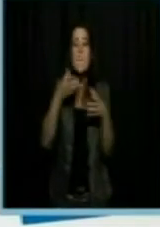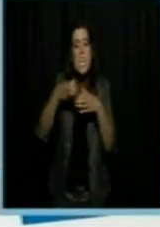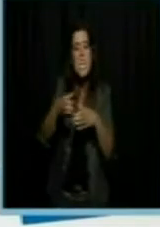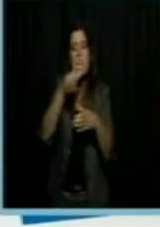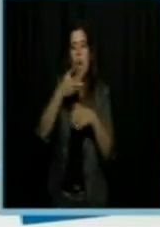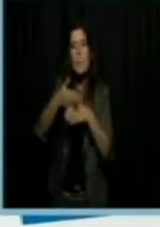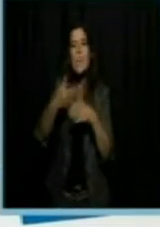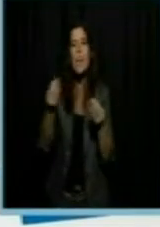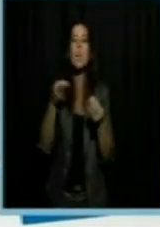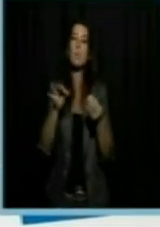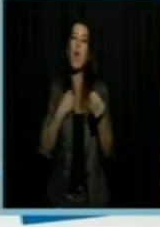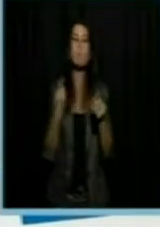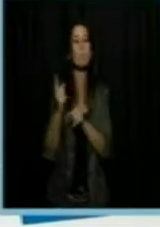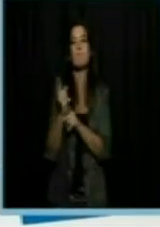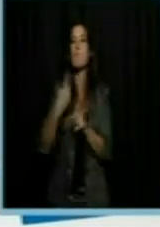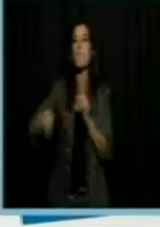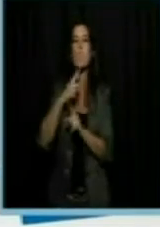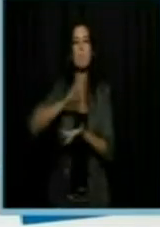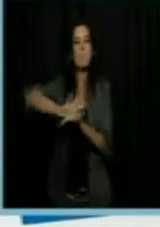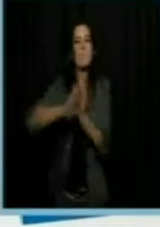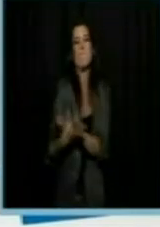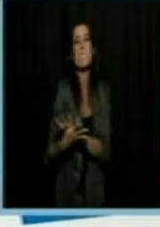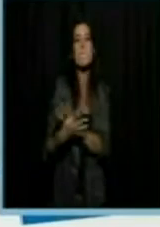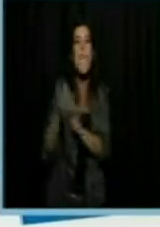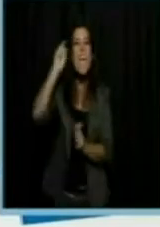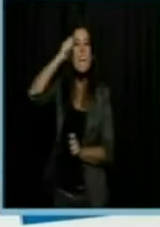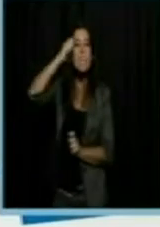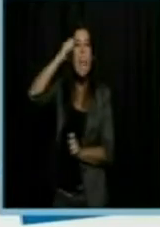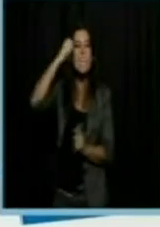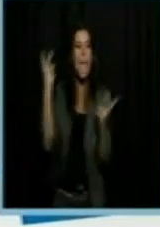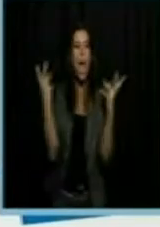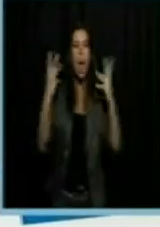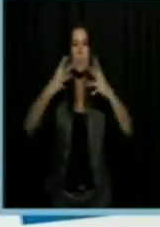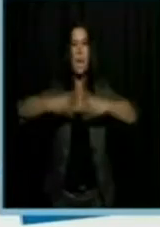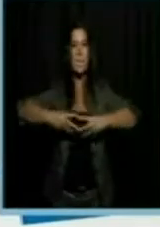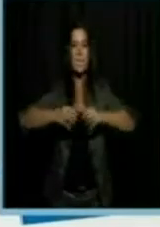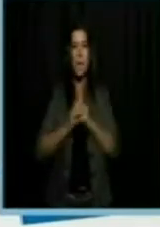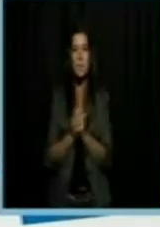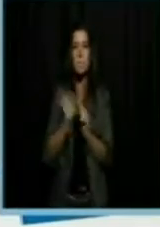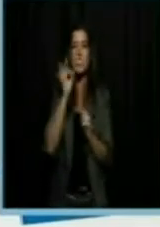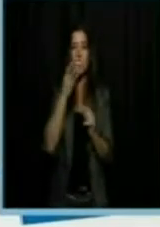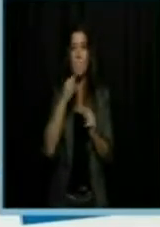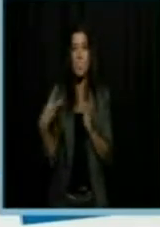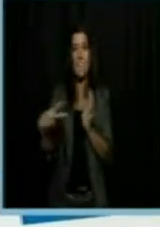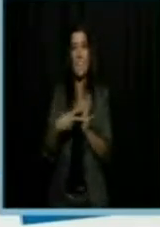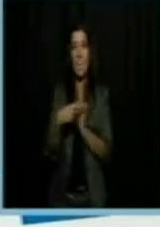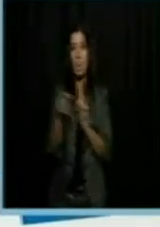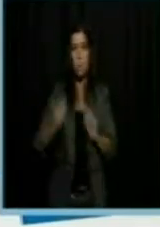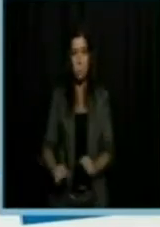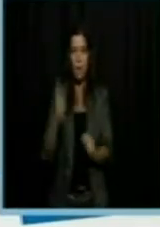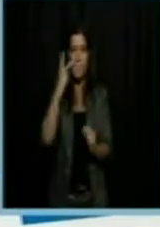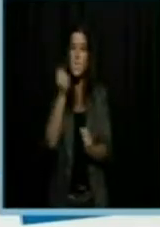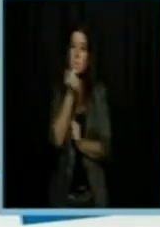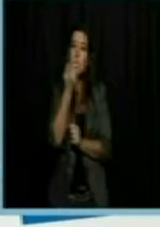criminalità organizzata. Se riesco ad attaccarlo, voi potrete vederlo. Un attimo solo.